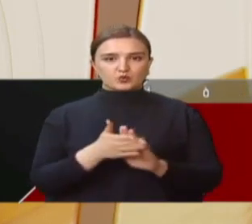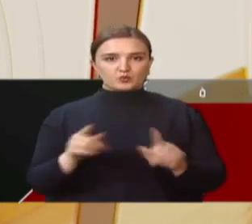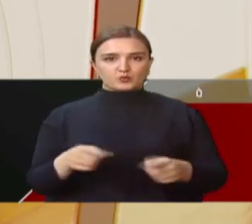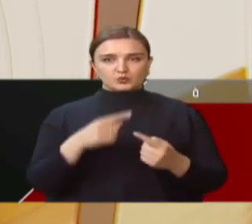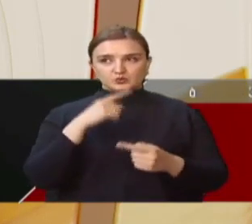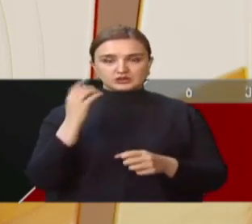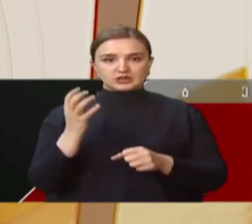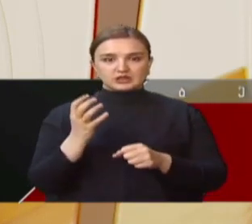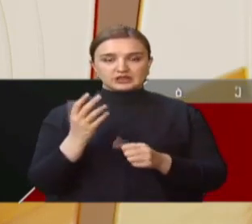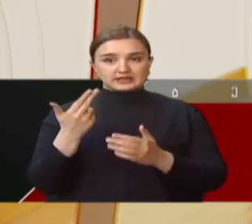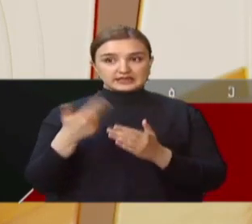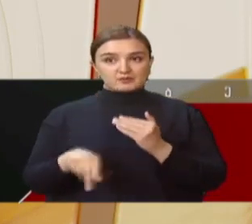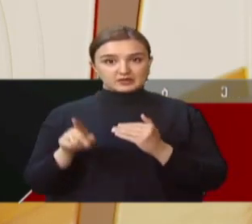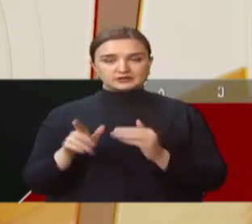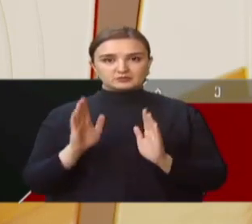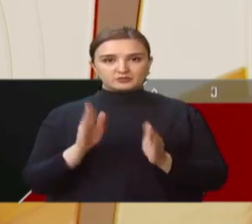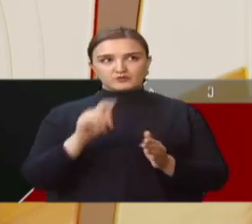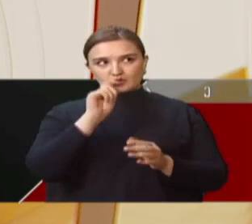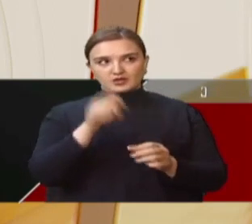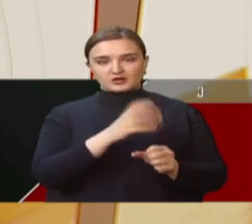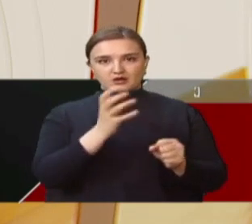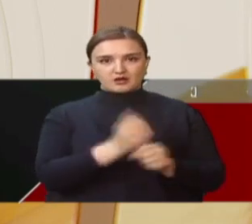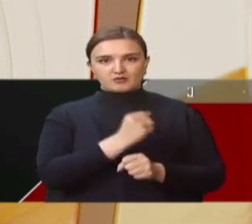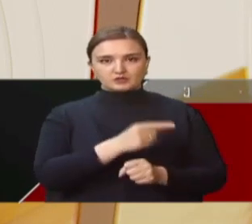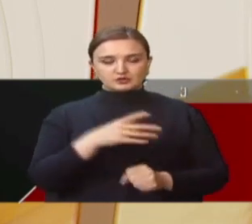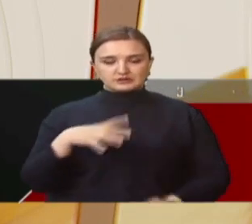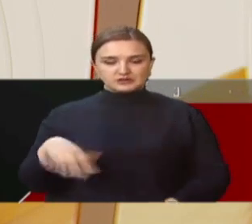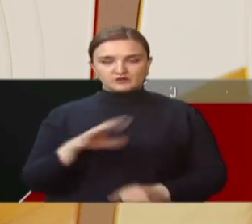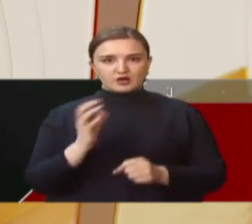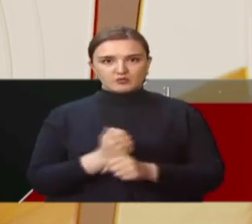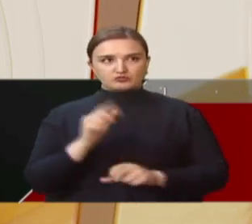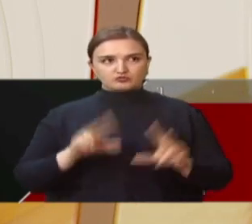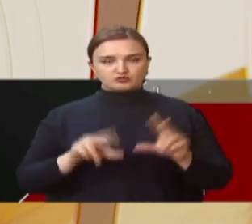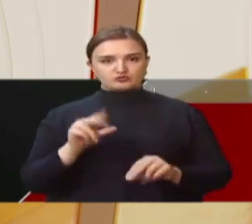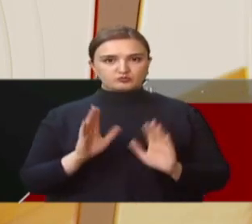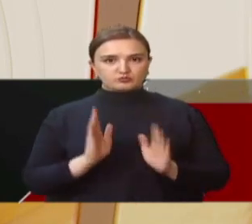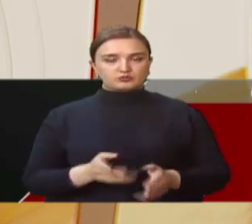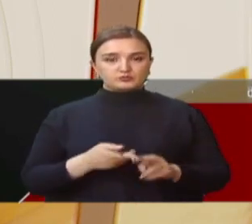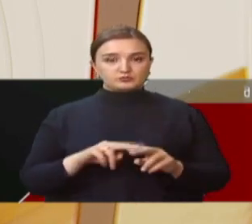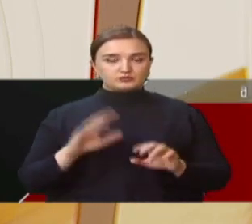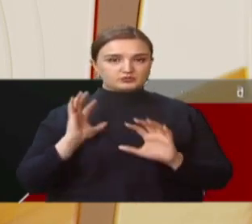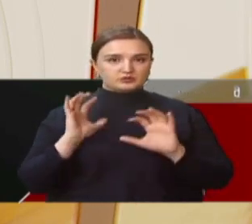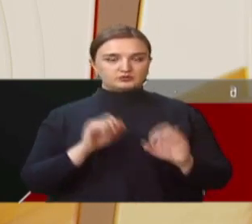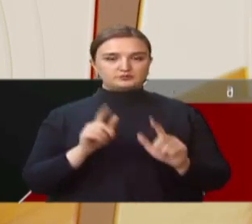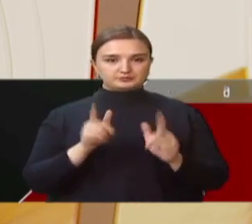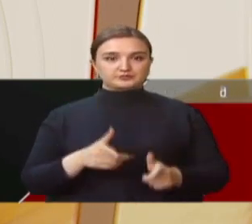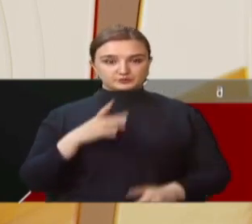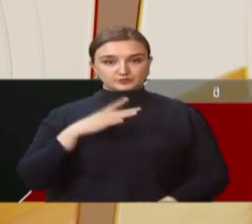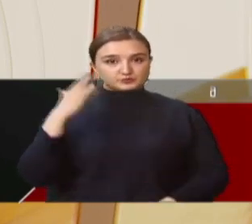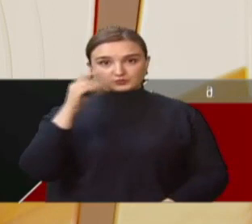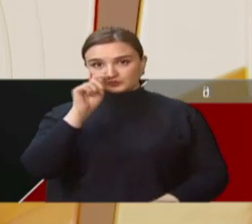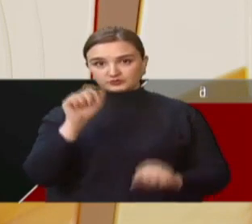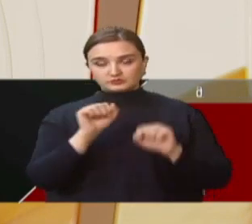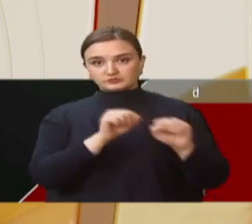რუსეთის გამარჯვება, რუსეთის დამარცხება უკრაინის გამარჯვება შექმნის საქართველოს გამარჯვების პირობებს. აი ამიტომ უჭერ ხარს, ქართული ოცნება უჭერ ხარს